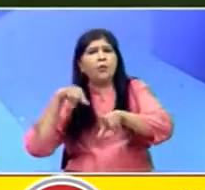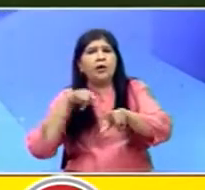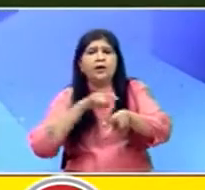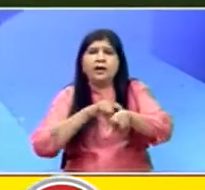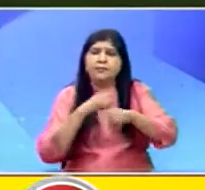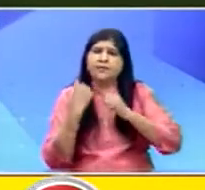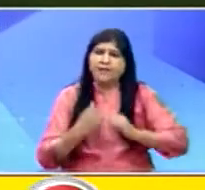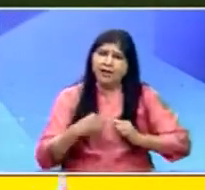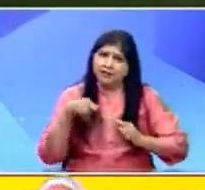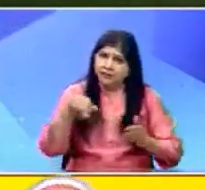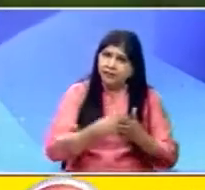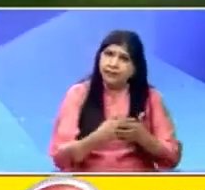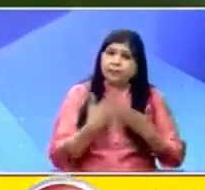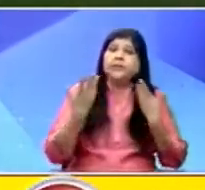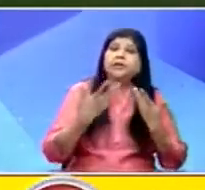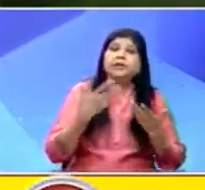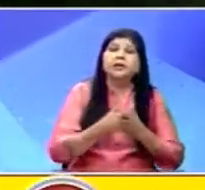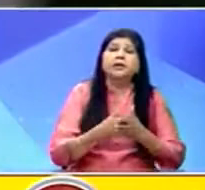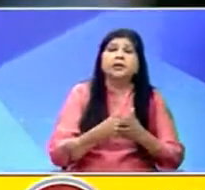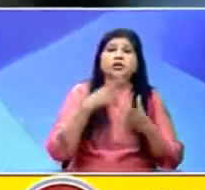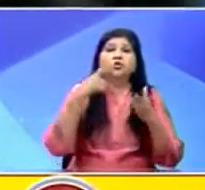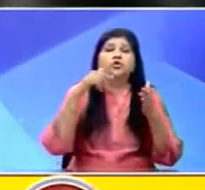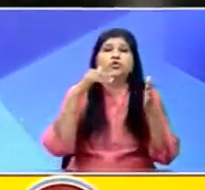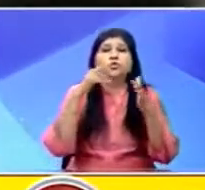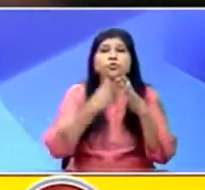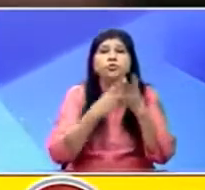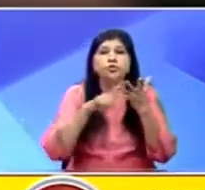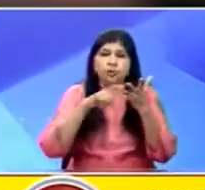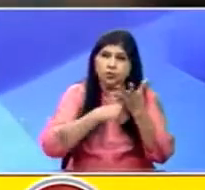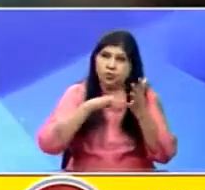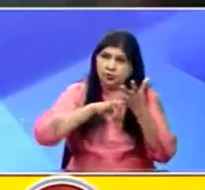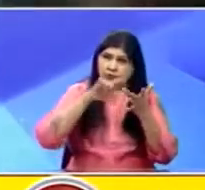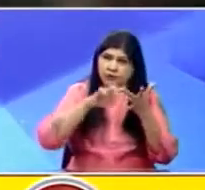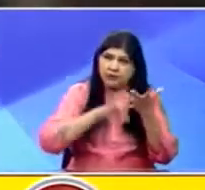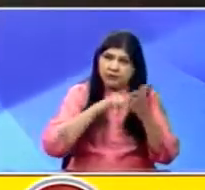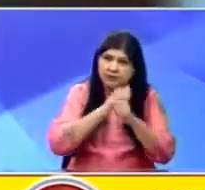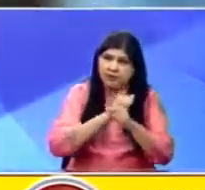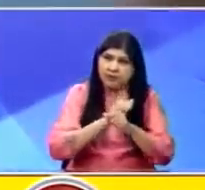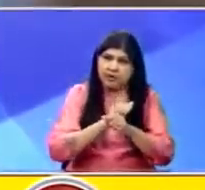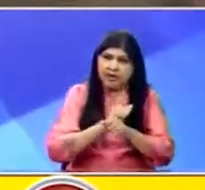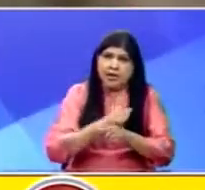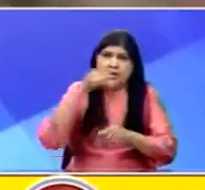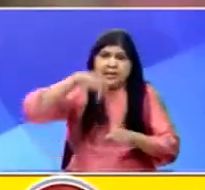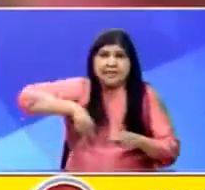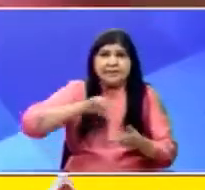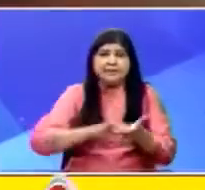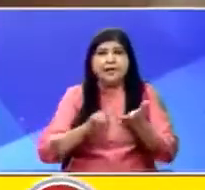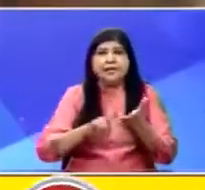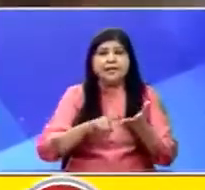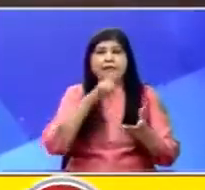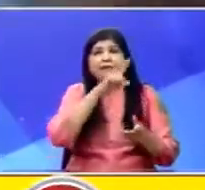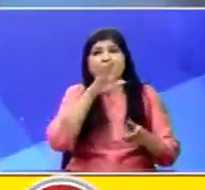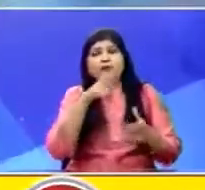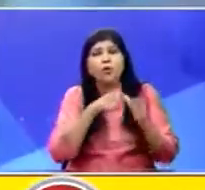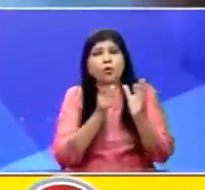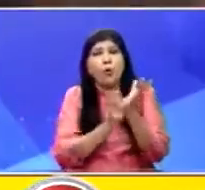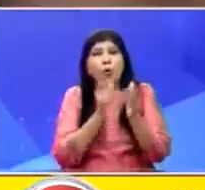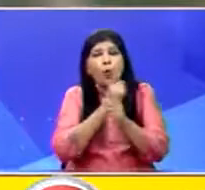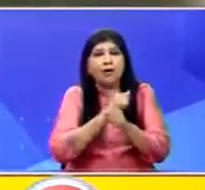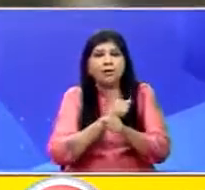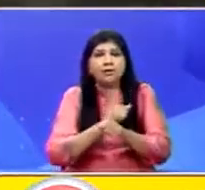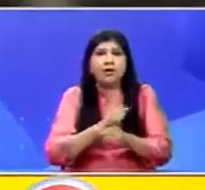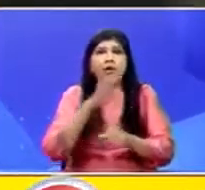था। दरअसल जोरसिंग गांव में इसी महीने स्वतंत्रता दिवस के दिन से